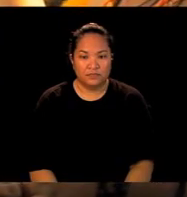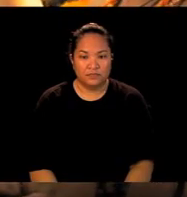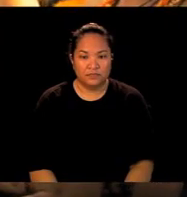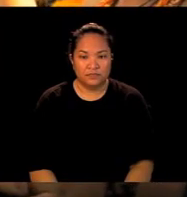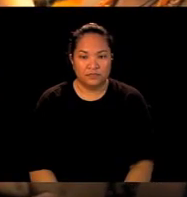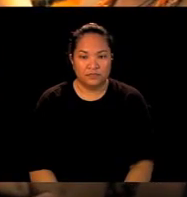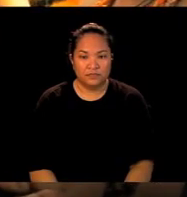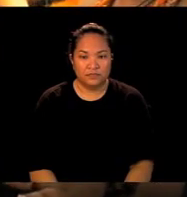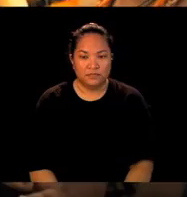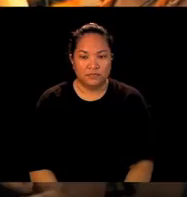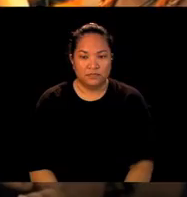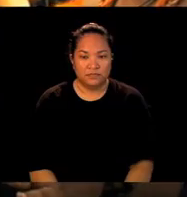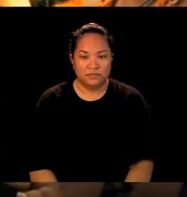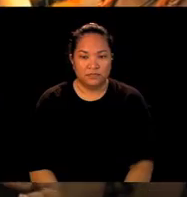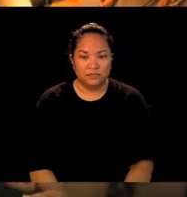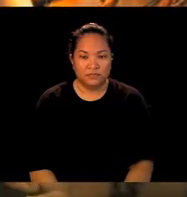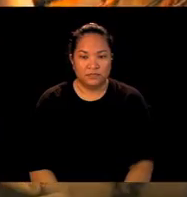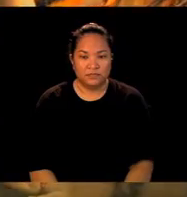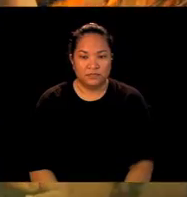izahululu.